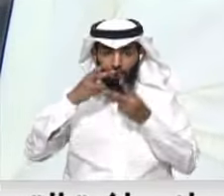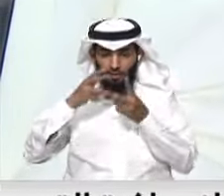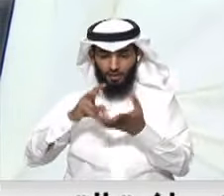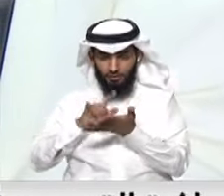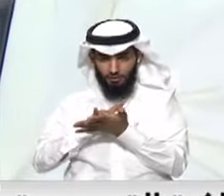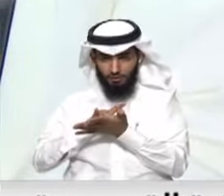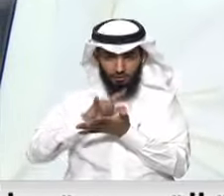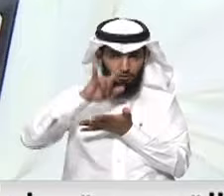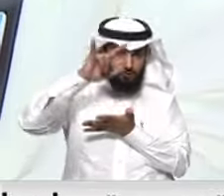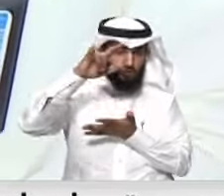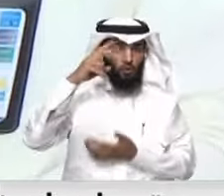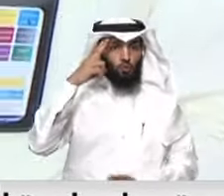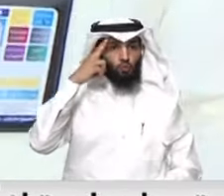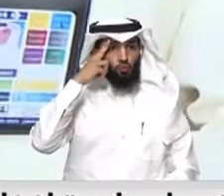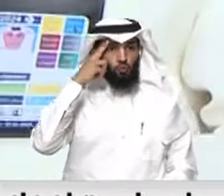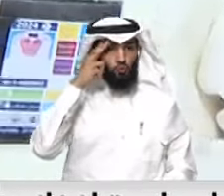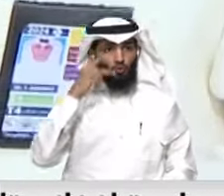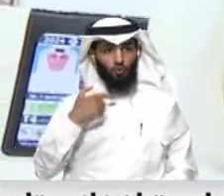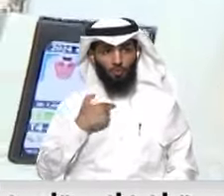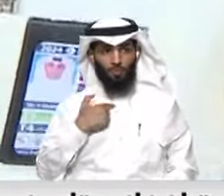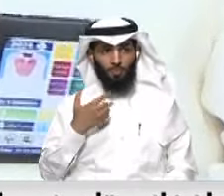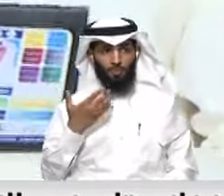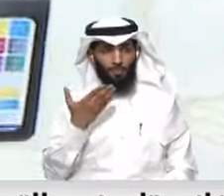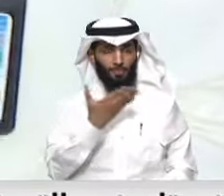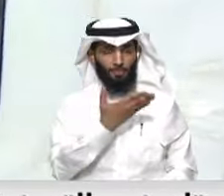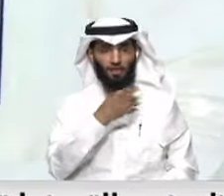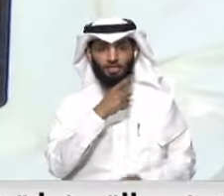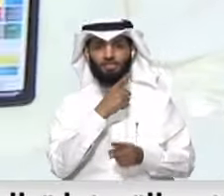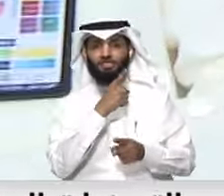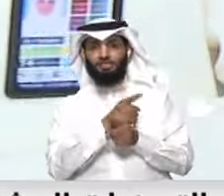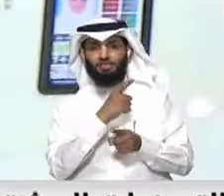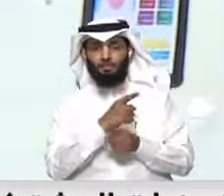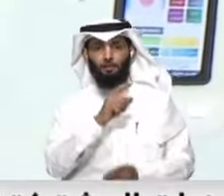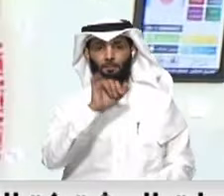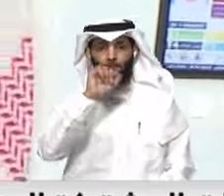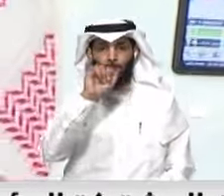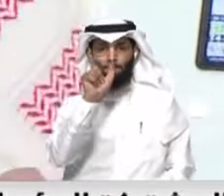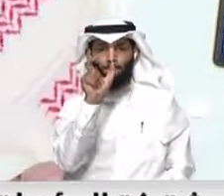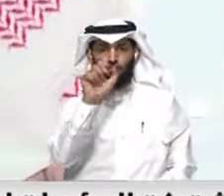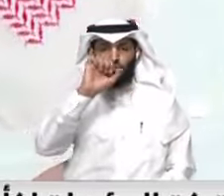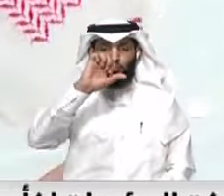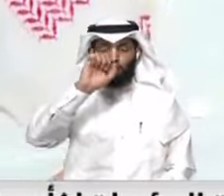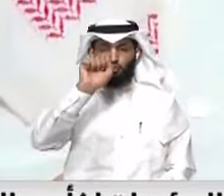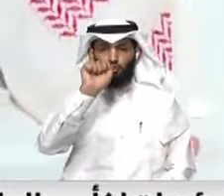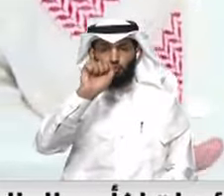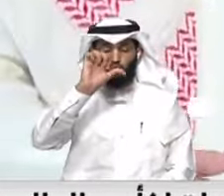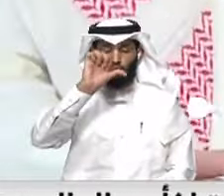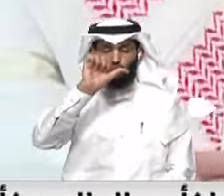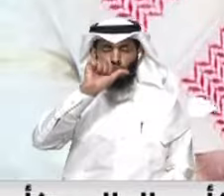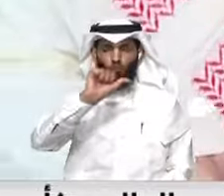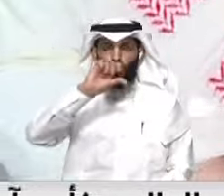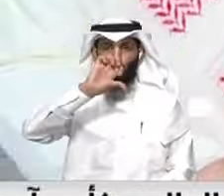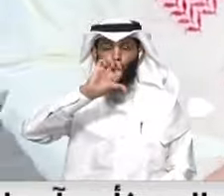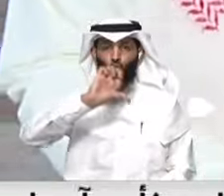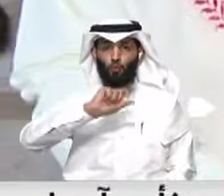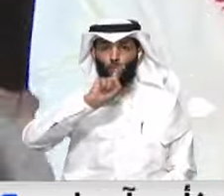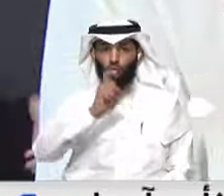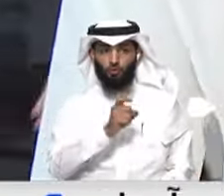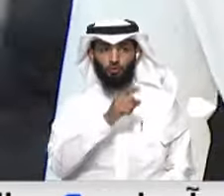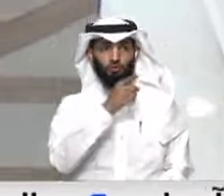السعودية. يسعدنا أن نأخذ عن الطرف الآخر الأستاذ منصور الهاشمي مدير إدارة العمليات في الإدارة العامة